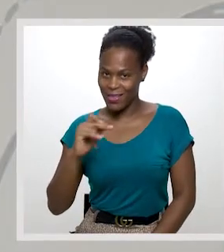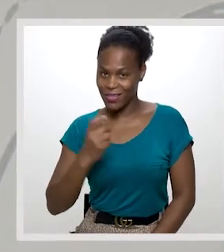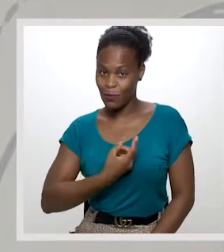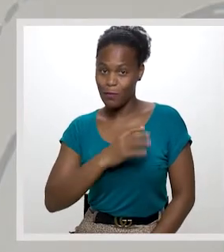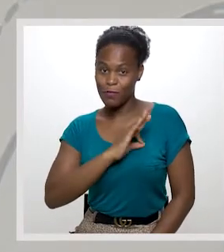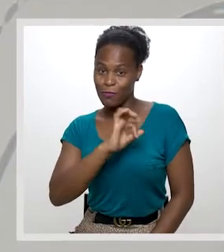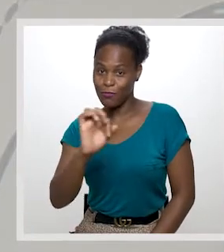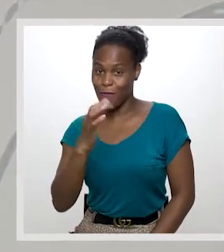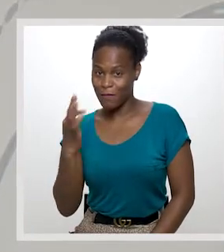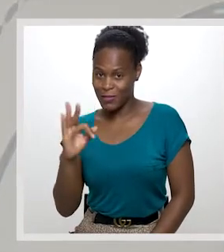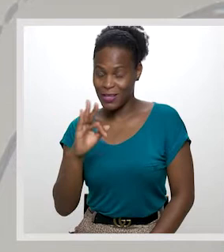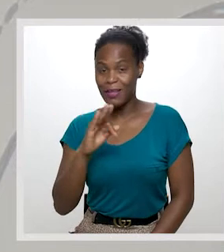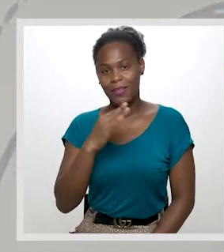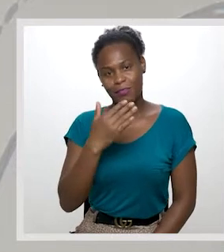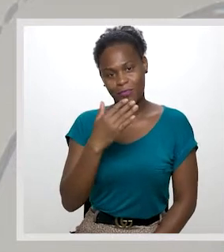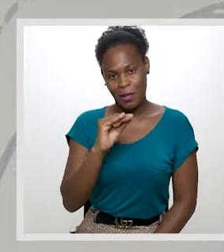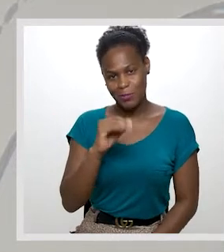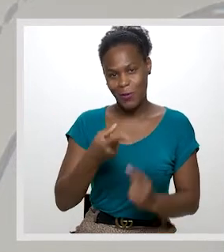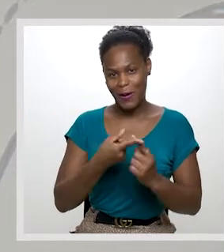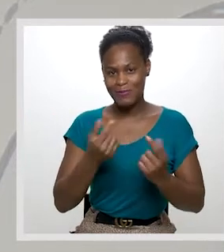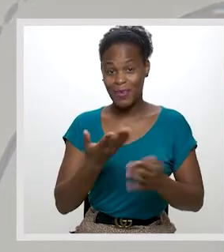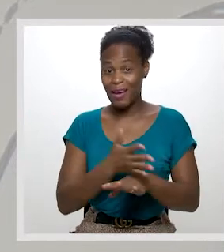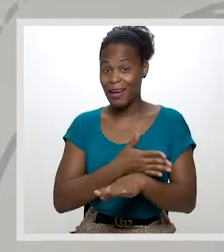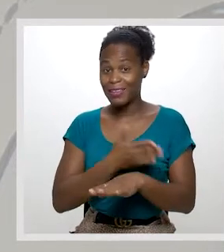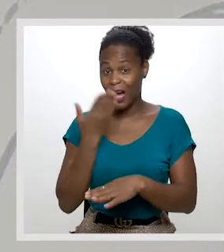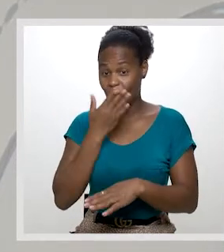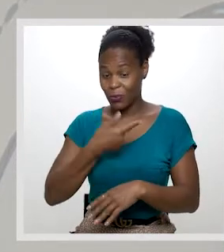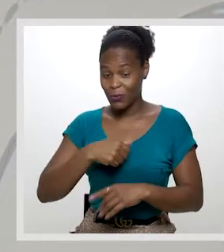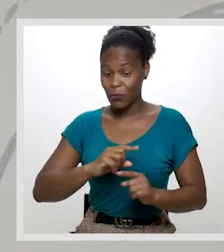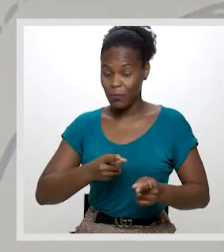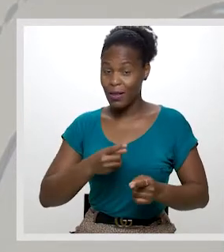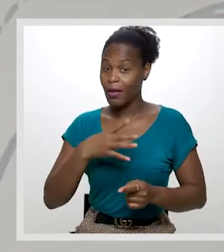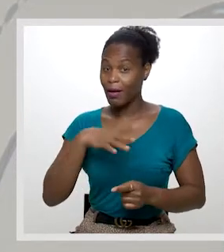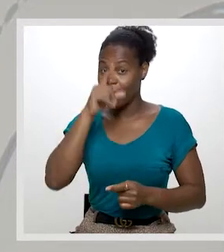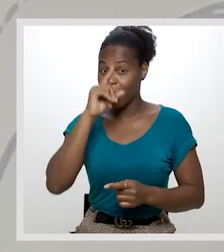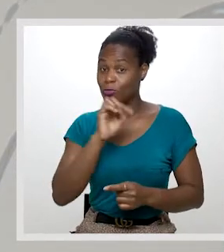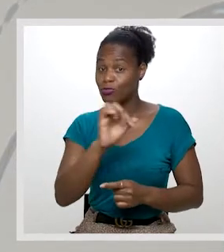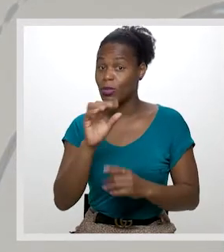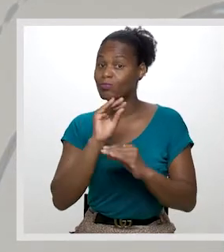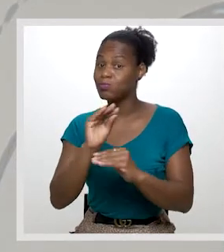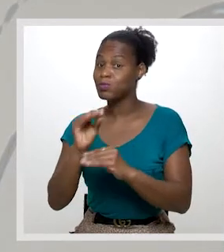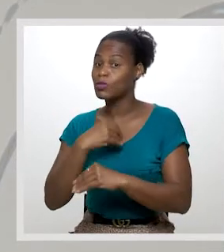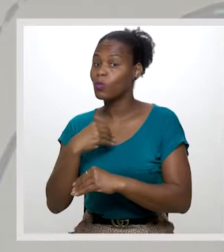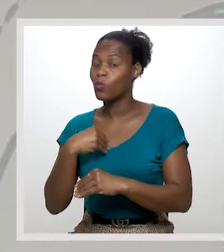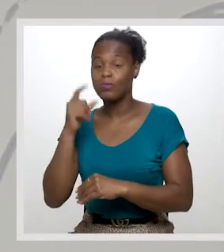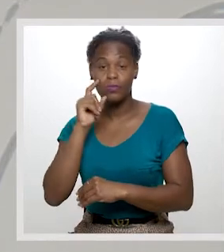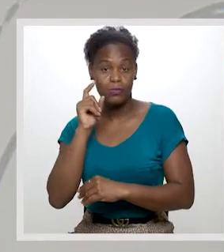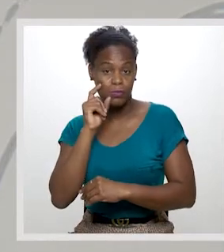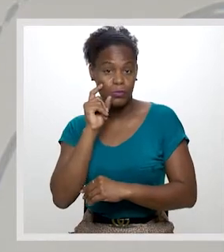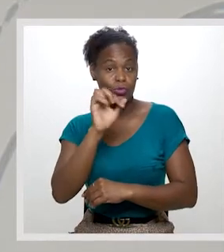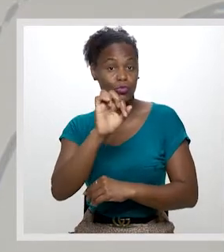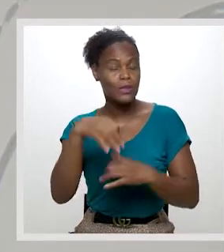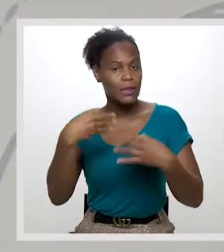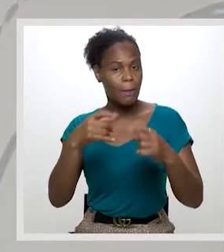votre professeure de français de la 10e année. Avant de commencer notre cours, je voulais te rappeler les conseils sanitaires de sécurité.